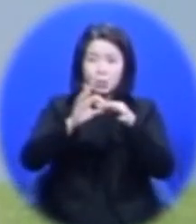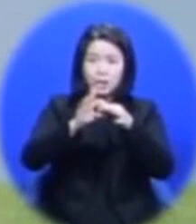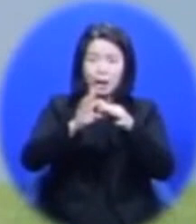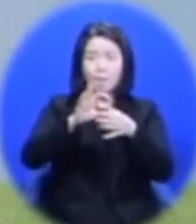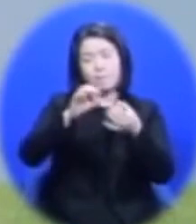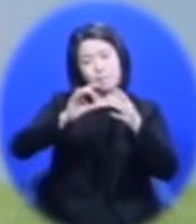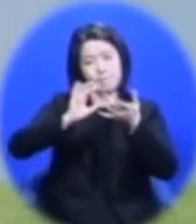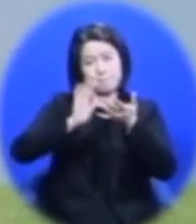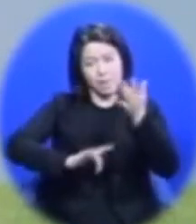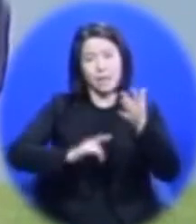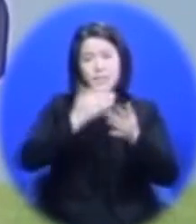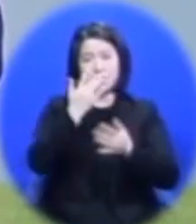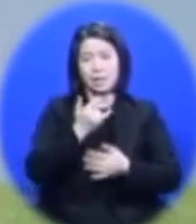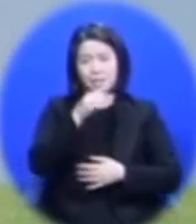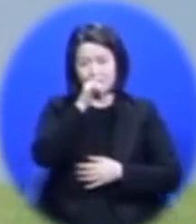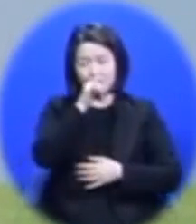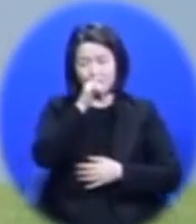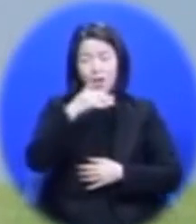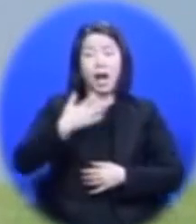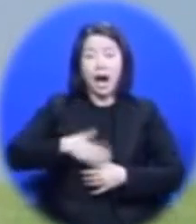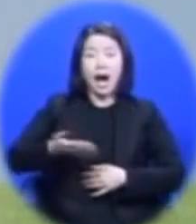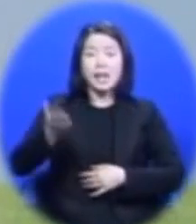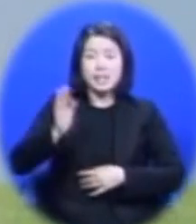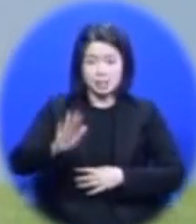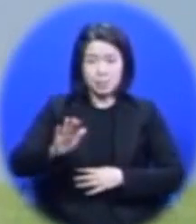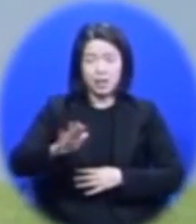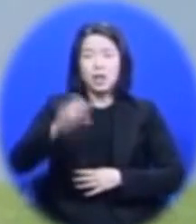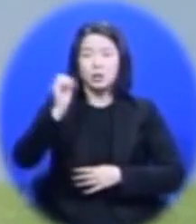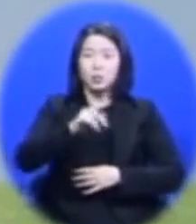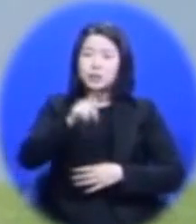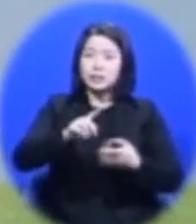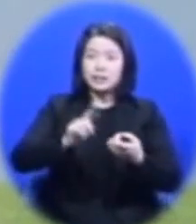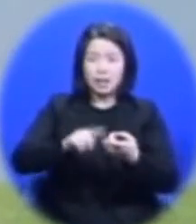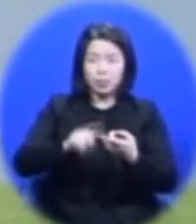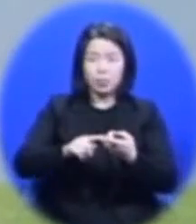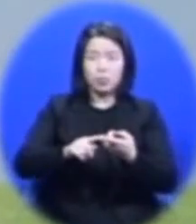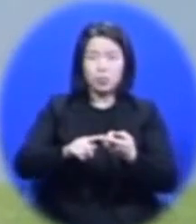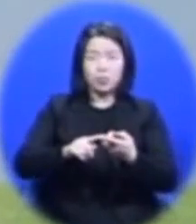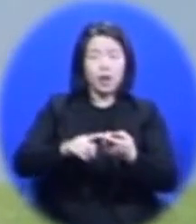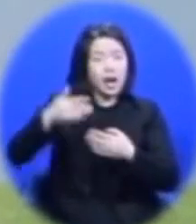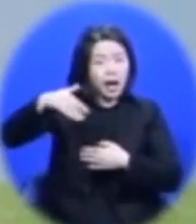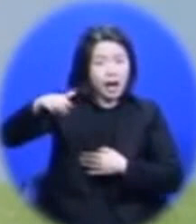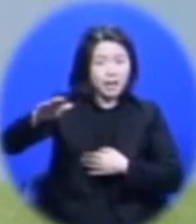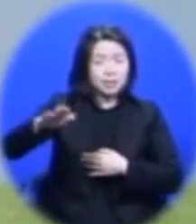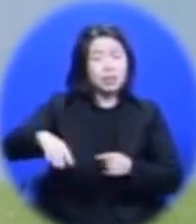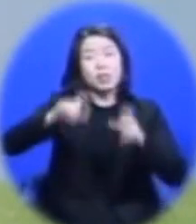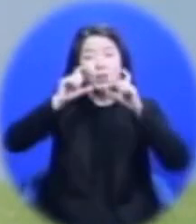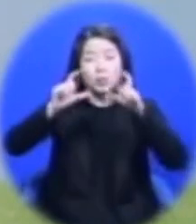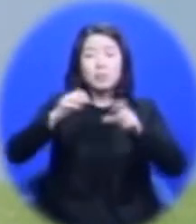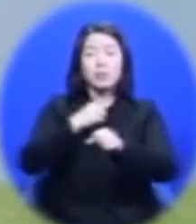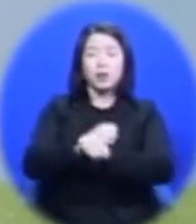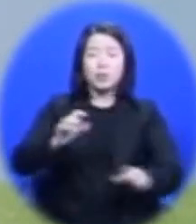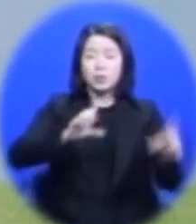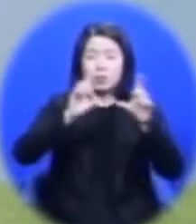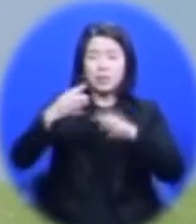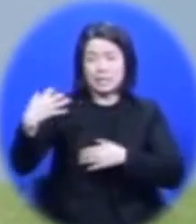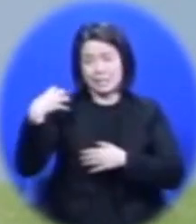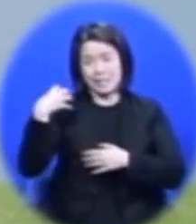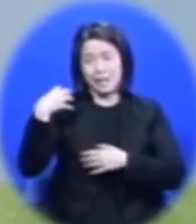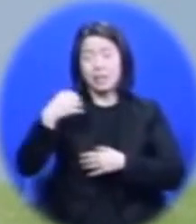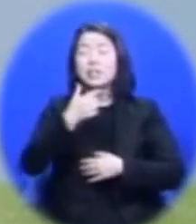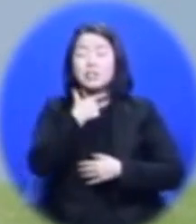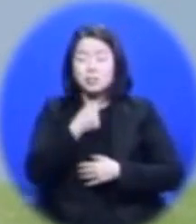있어요. 알기는 아는데 또 그대로 나가서 선포하고 사명을 감당하고